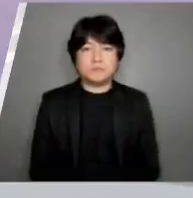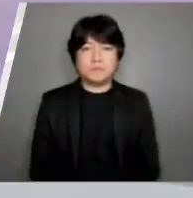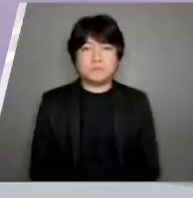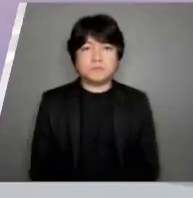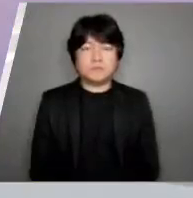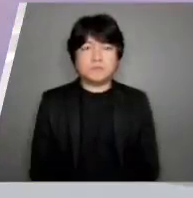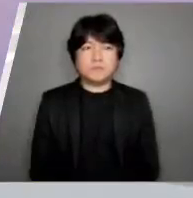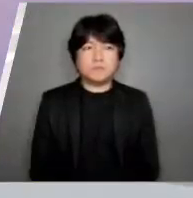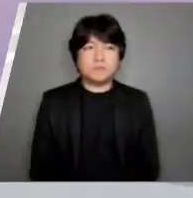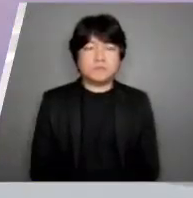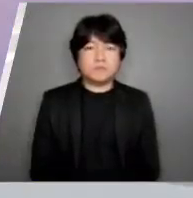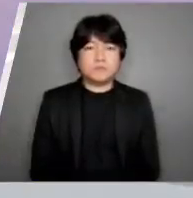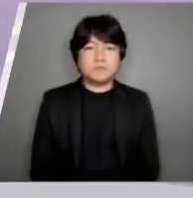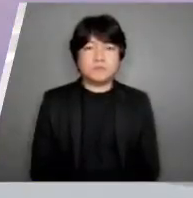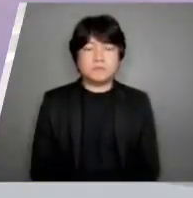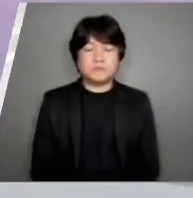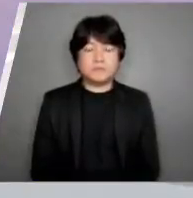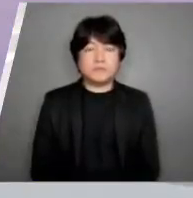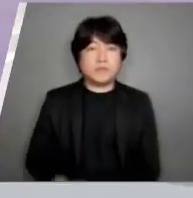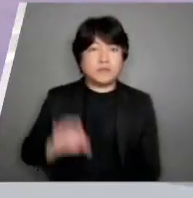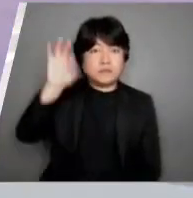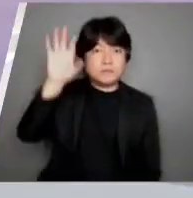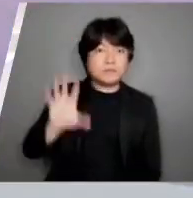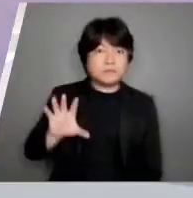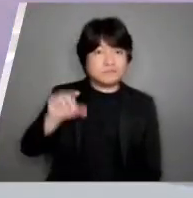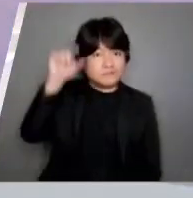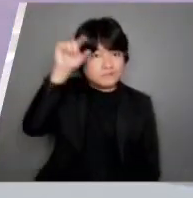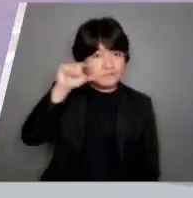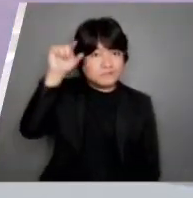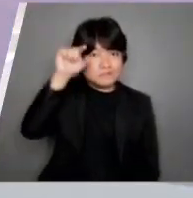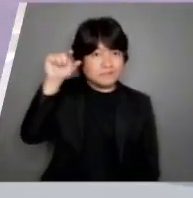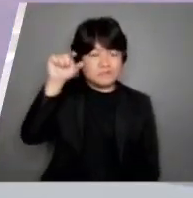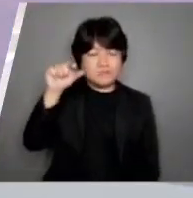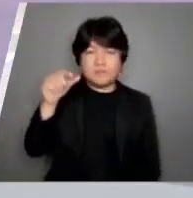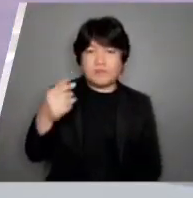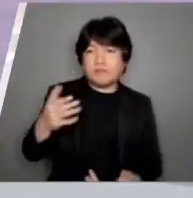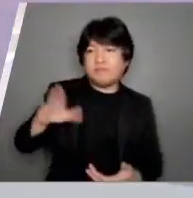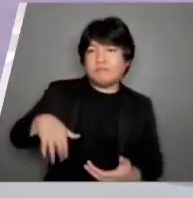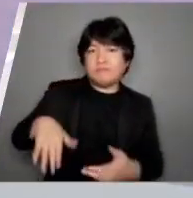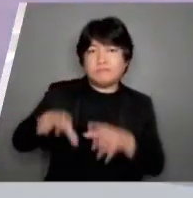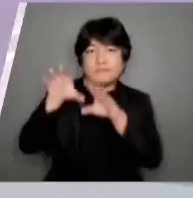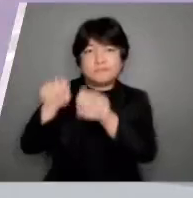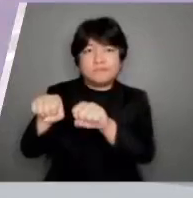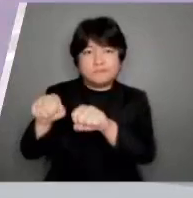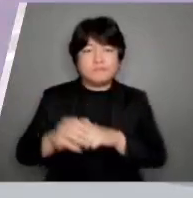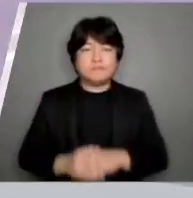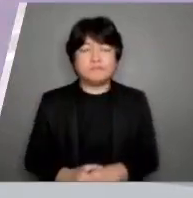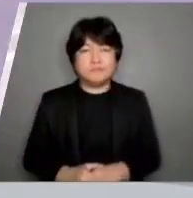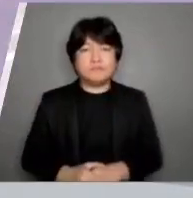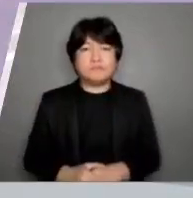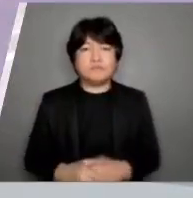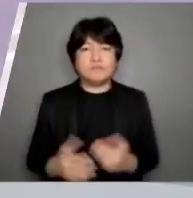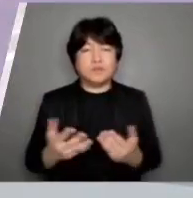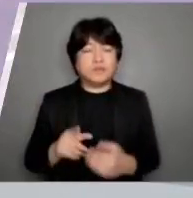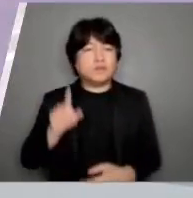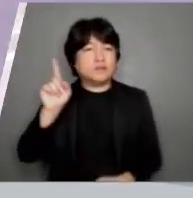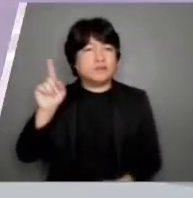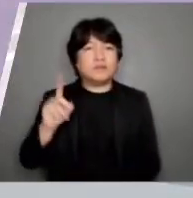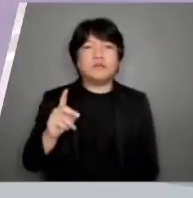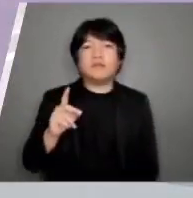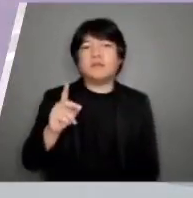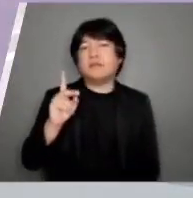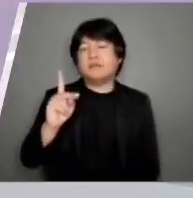Hindi pa rin natunton si Pastor Apollo Quiboloy sa paghahain ng NBI Region 11 na arrest warrant sa compound ng Kingdom of Jesus Christ sa Davao